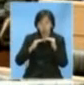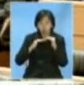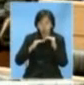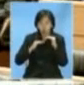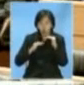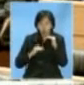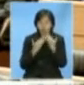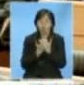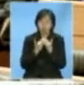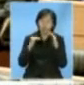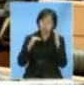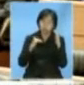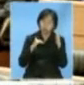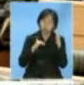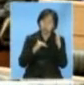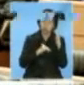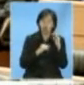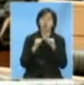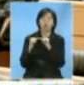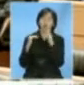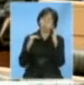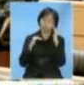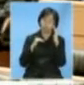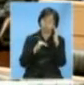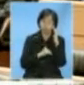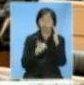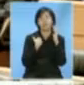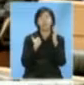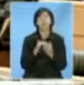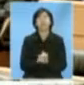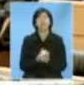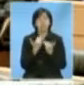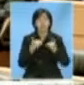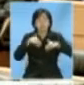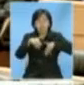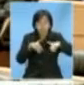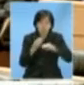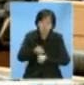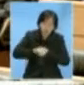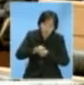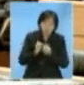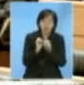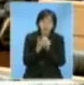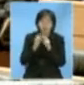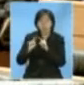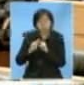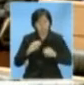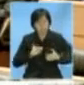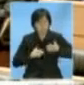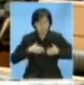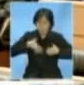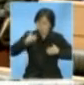ต่ำลงต่ำลงอย่างต่อเนื่องนะครับจนชาวสวนเดือดร้อนเช่นนะครับ